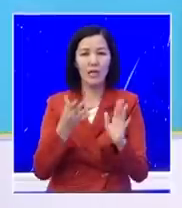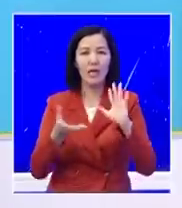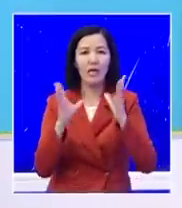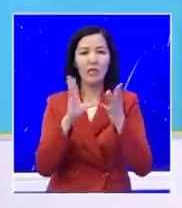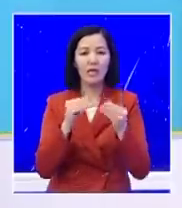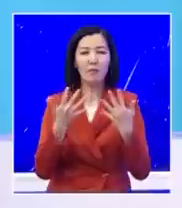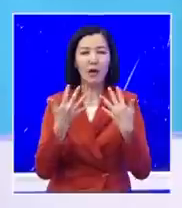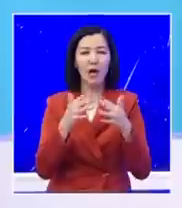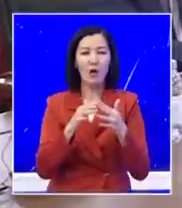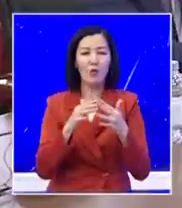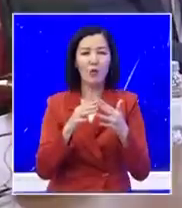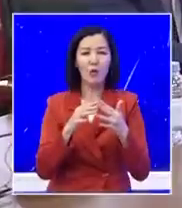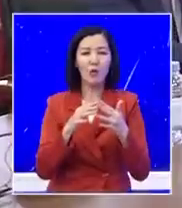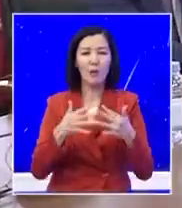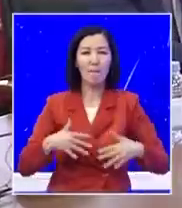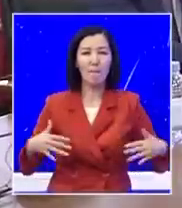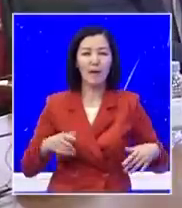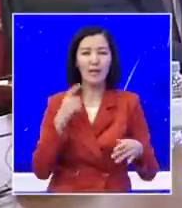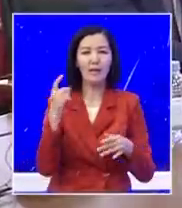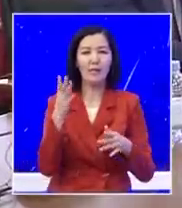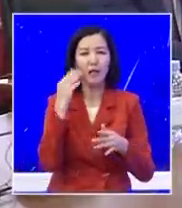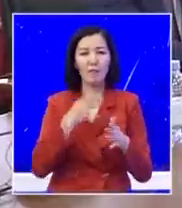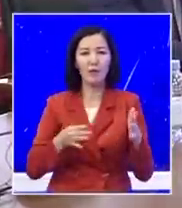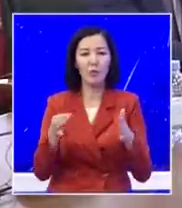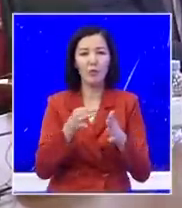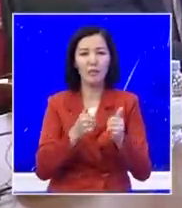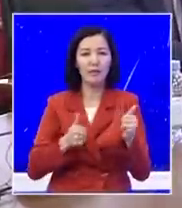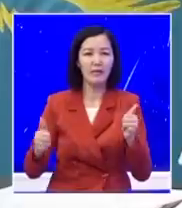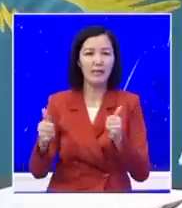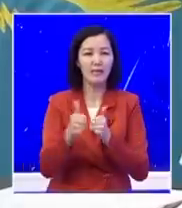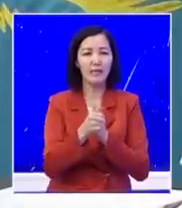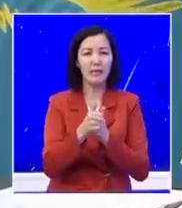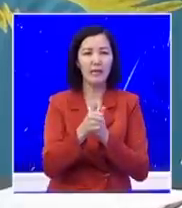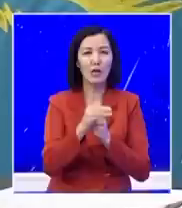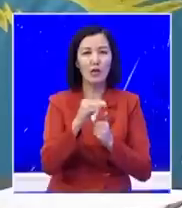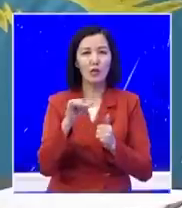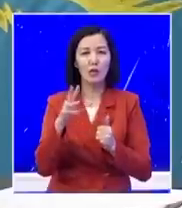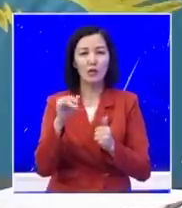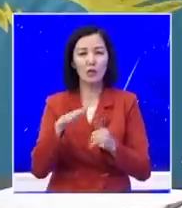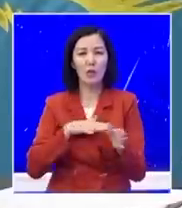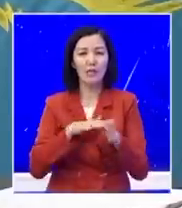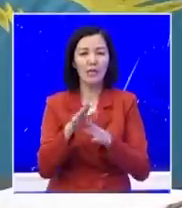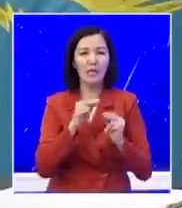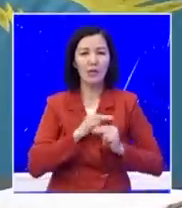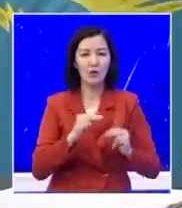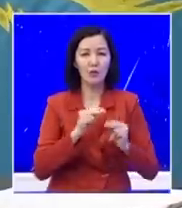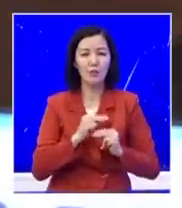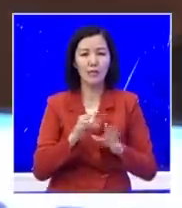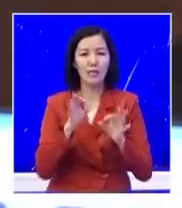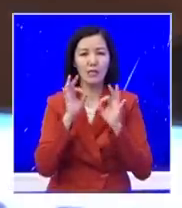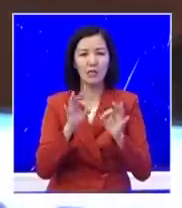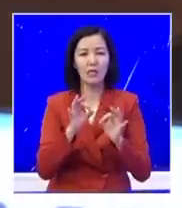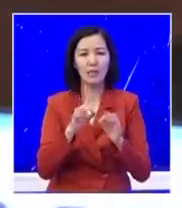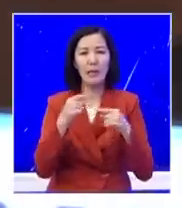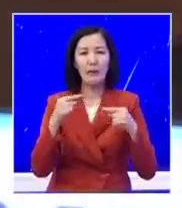жүктеді. Жалпы мал шаруашылығы Алматы облысында ілгері. Үкімет басшысы Жетісу аймағында атқарылған жұмыстарды оң бағалап